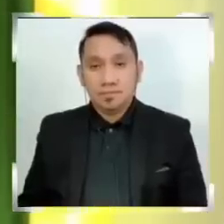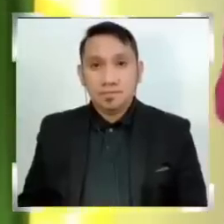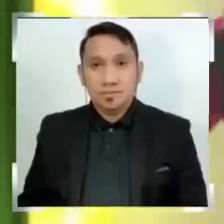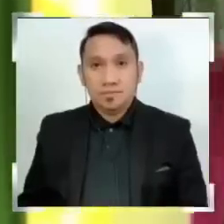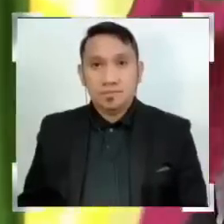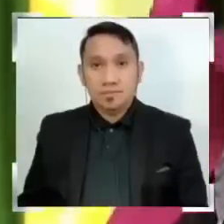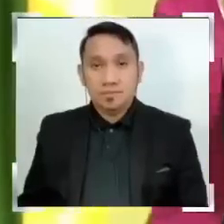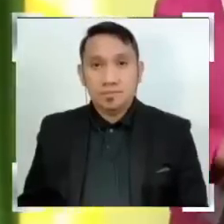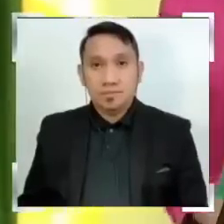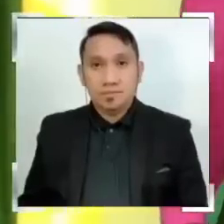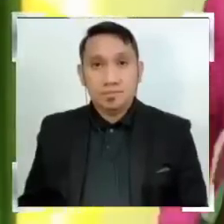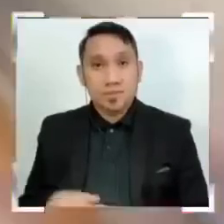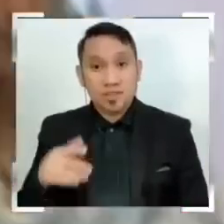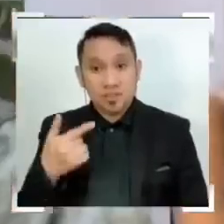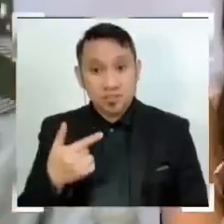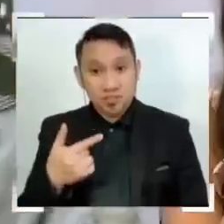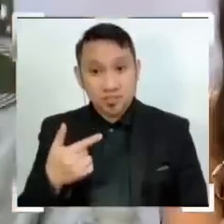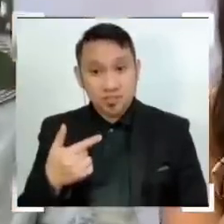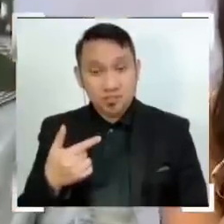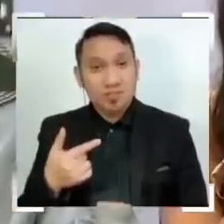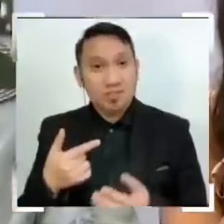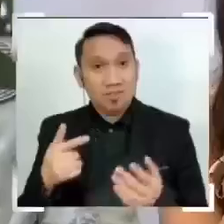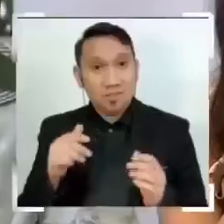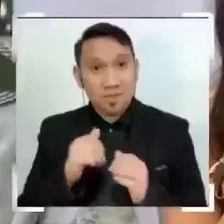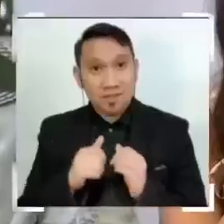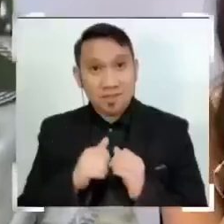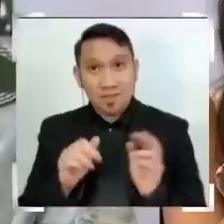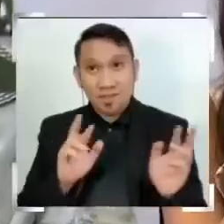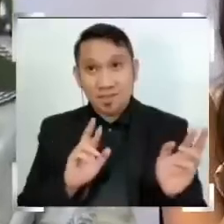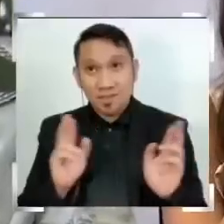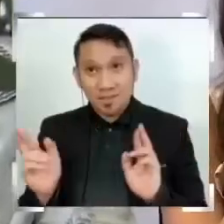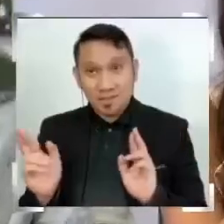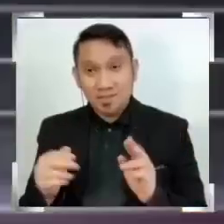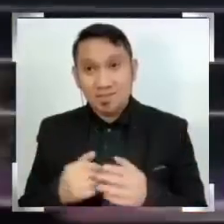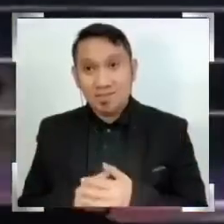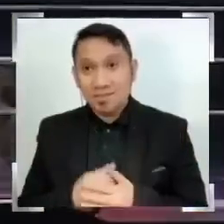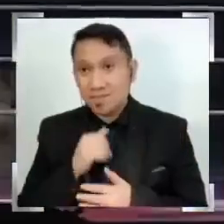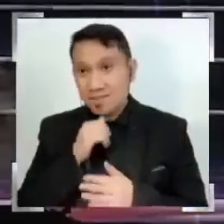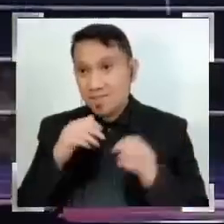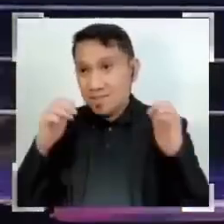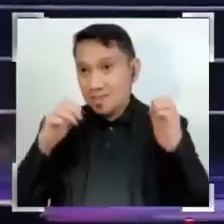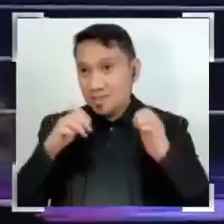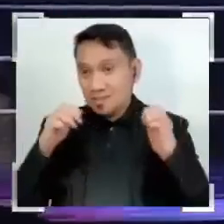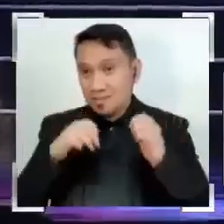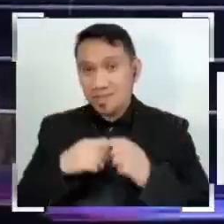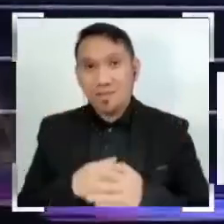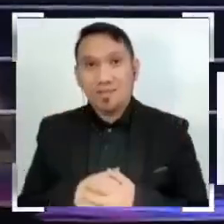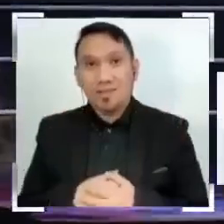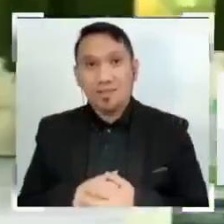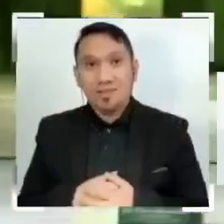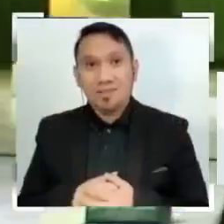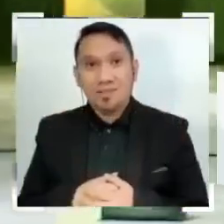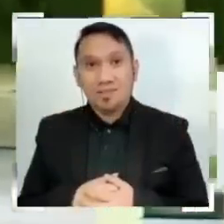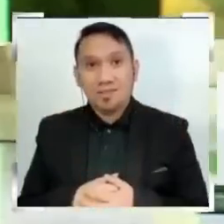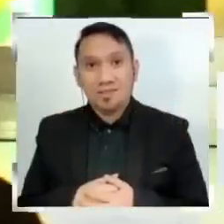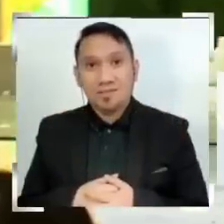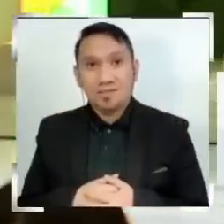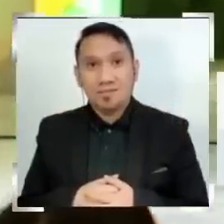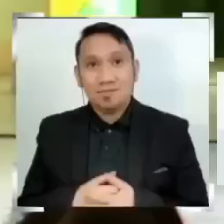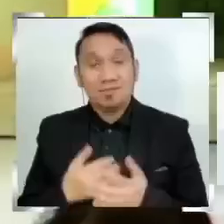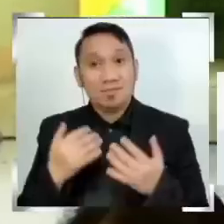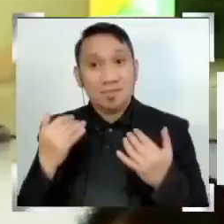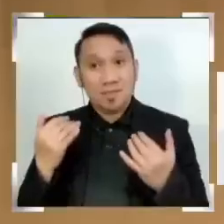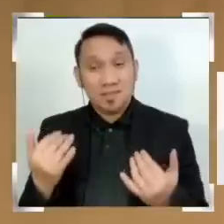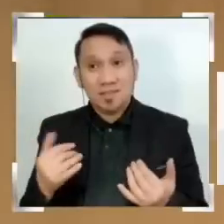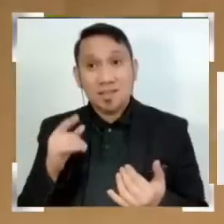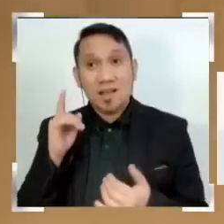Gina ba kayo sa panibagong pasabog na di inaasahan? Ang longest running noontime show ng Kapamilya